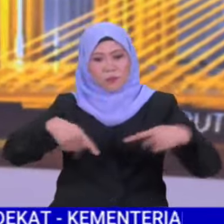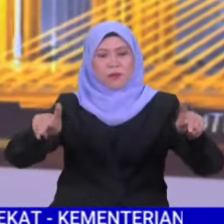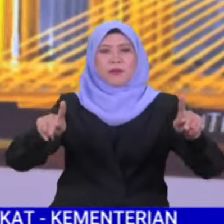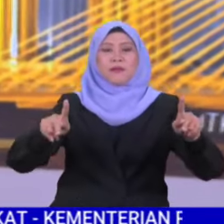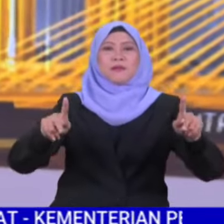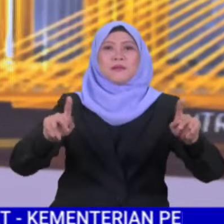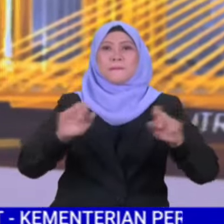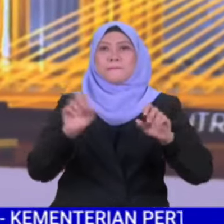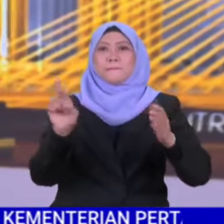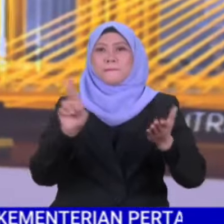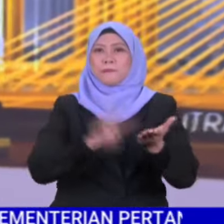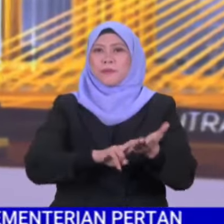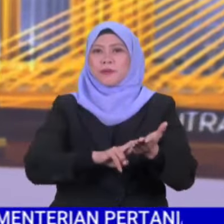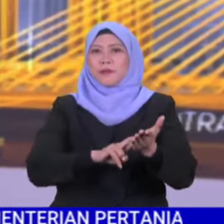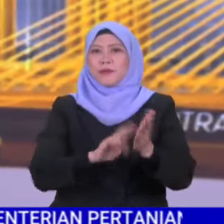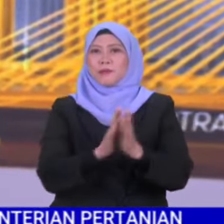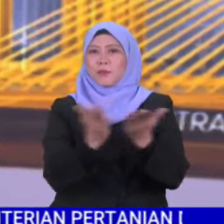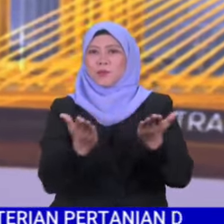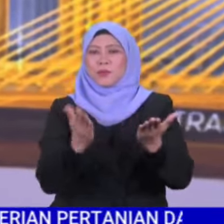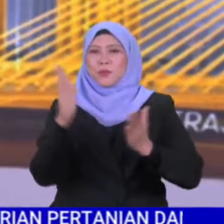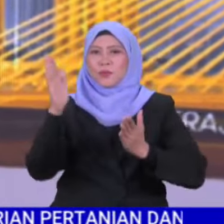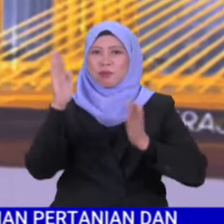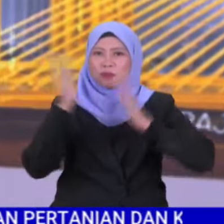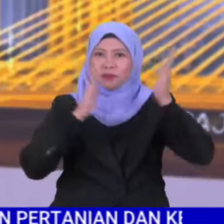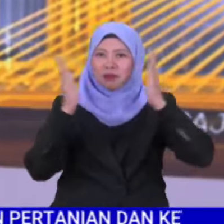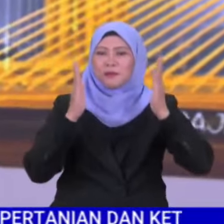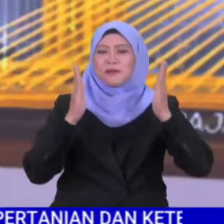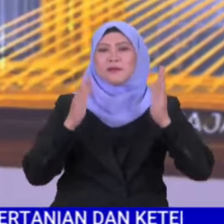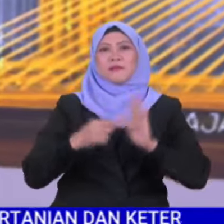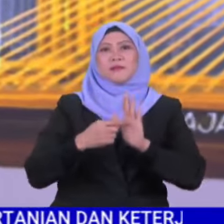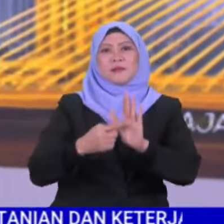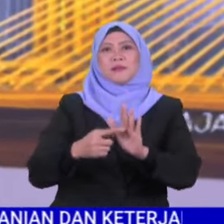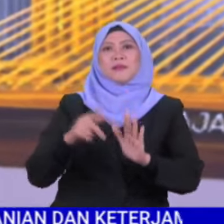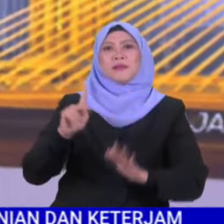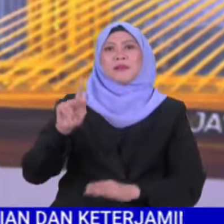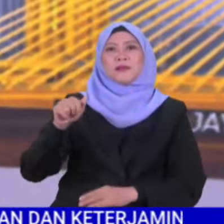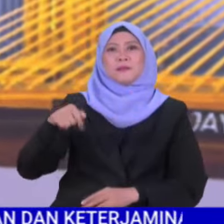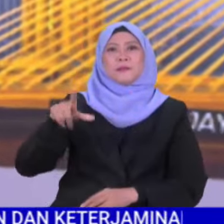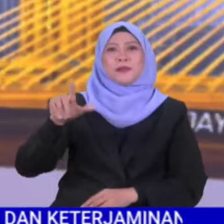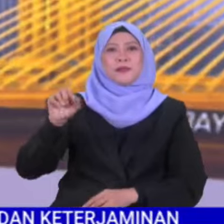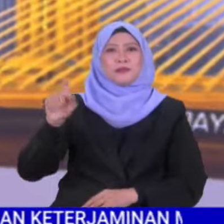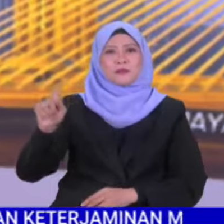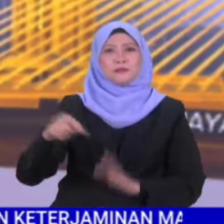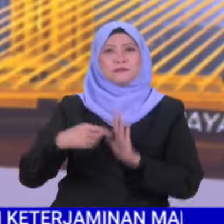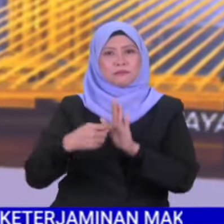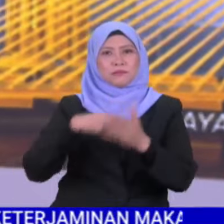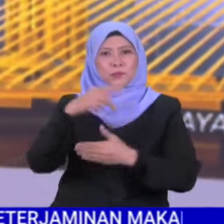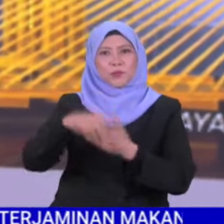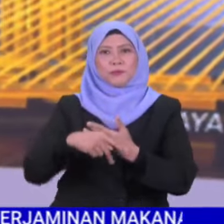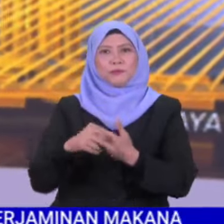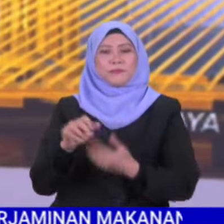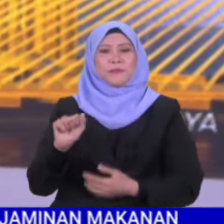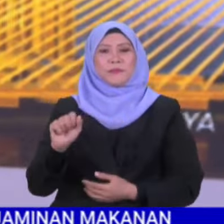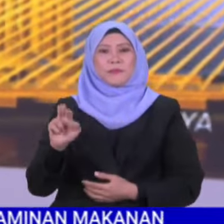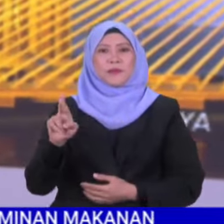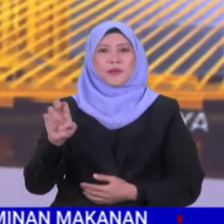memecahkan Malaysia Book of Record, couplet terbanyak dipamerkan dalam sebuah program. Ikuti laporan disediakan Erwin